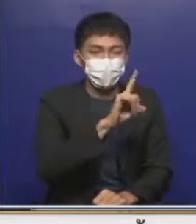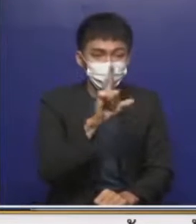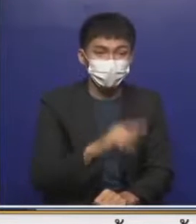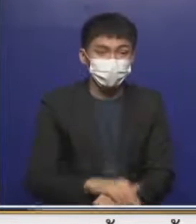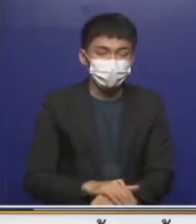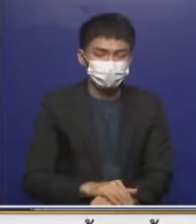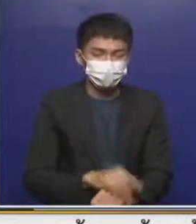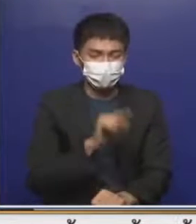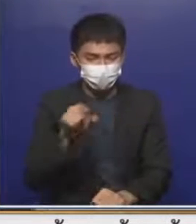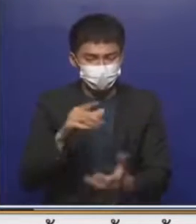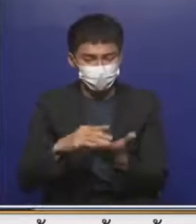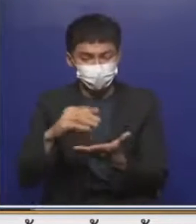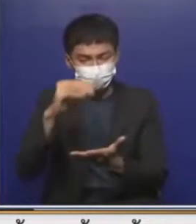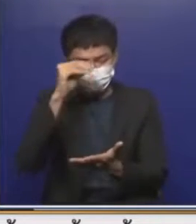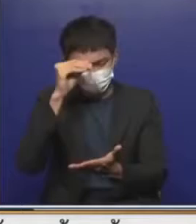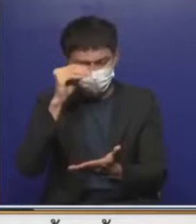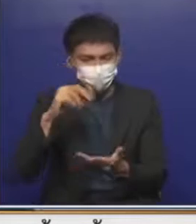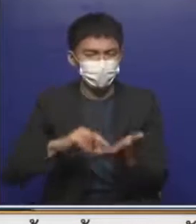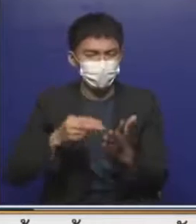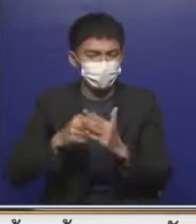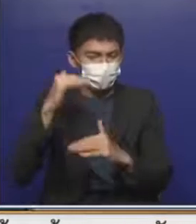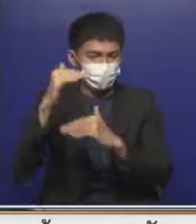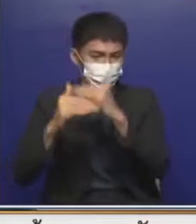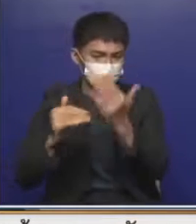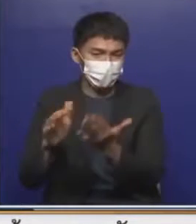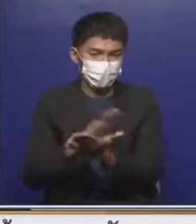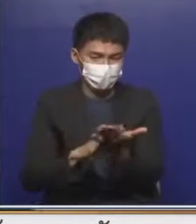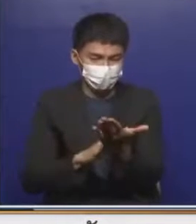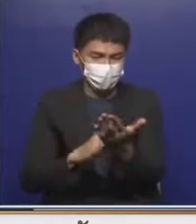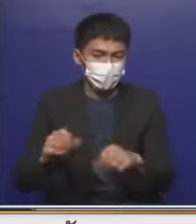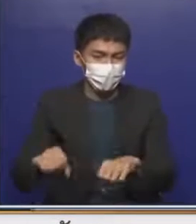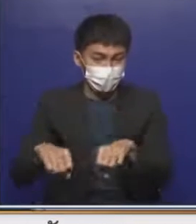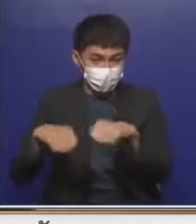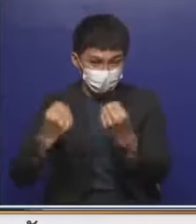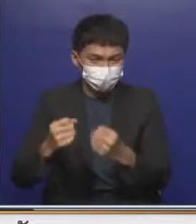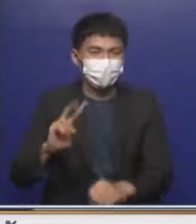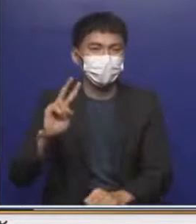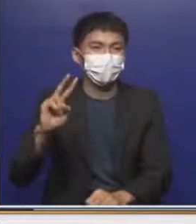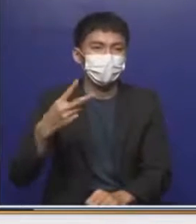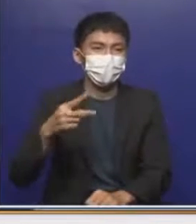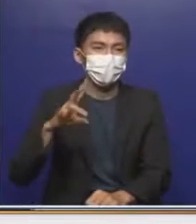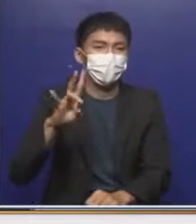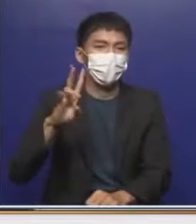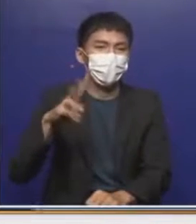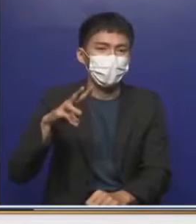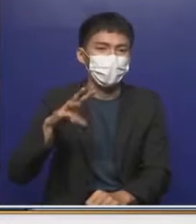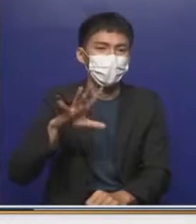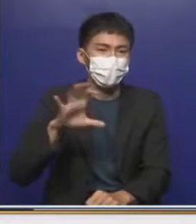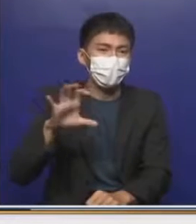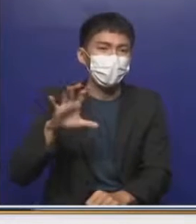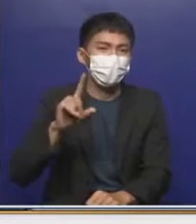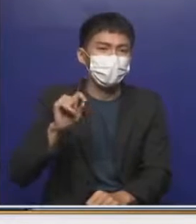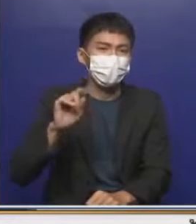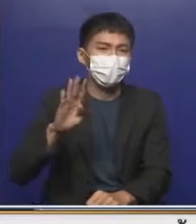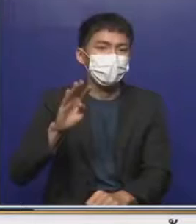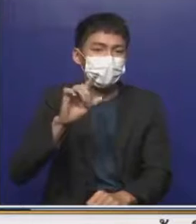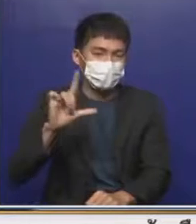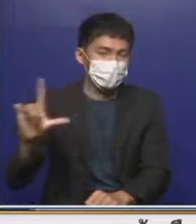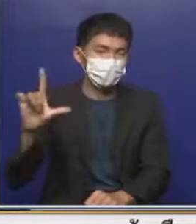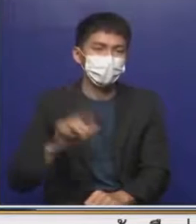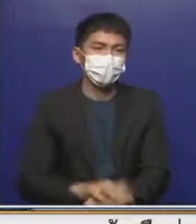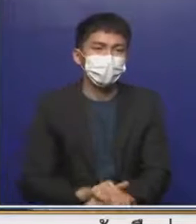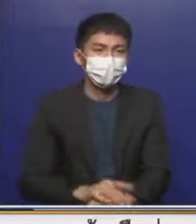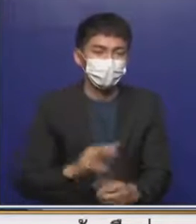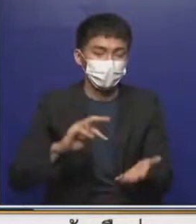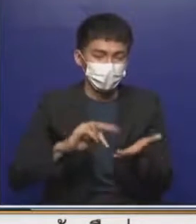ทเป็นงดของอนาคตของประชาชนถูกปับลดลถึง 26,524 ลานเป็นการปับลด